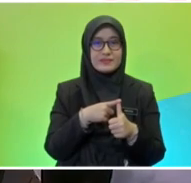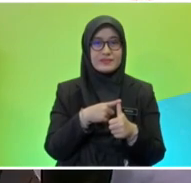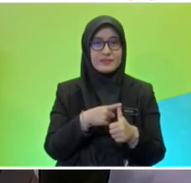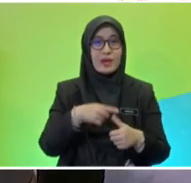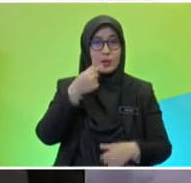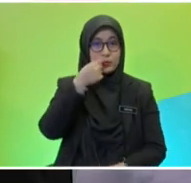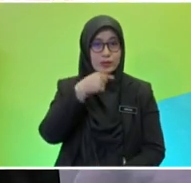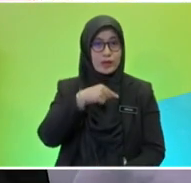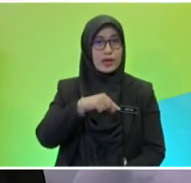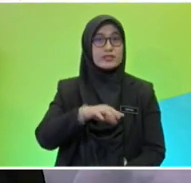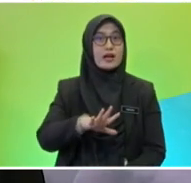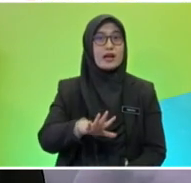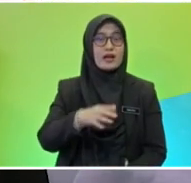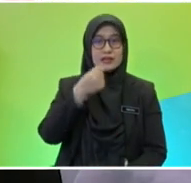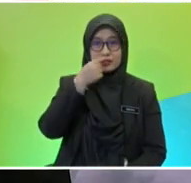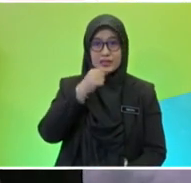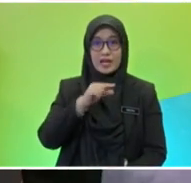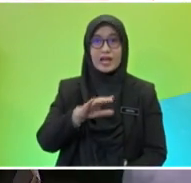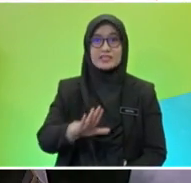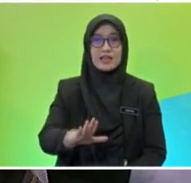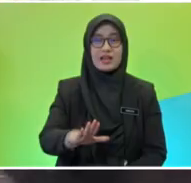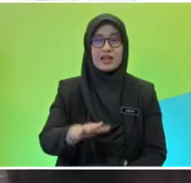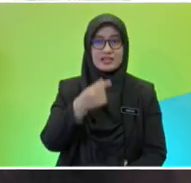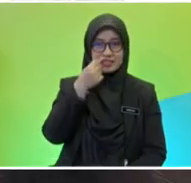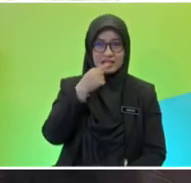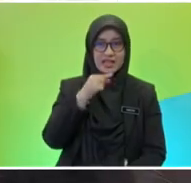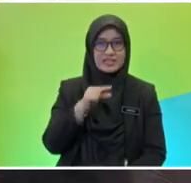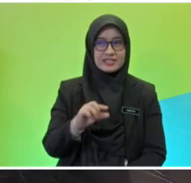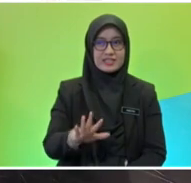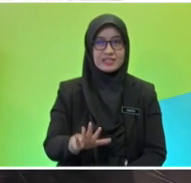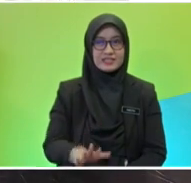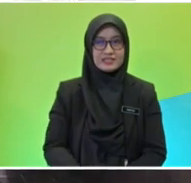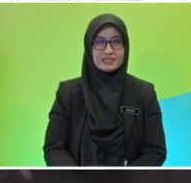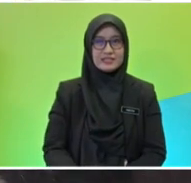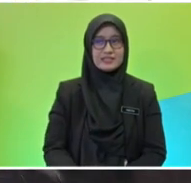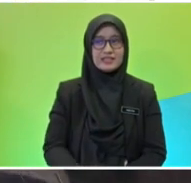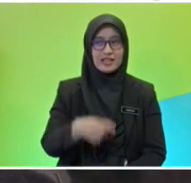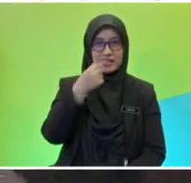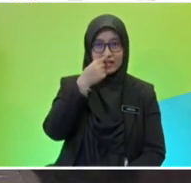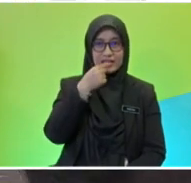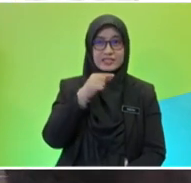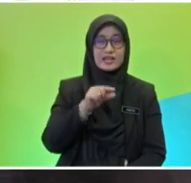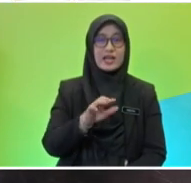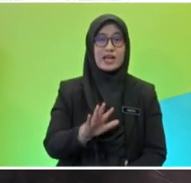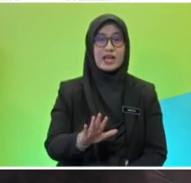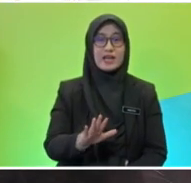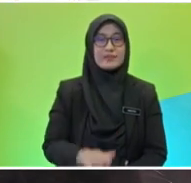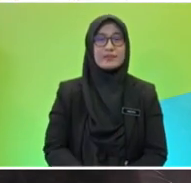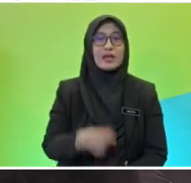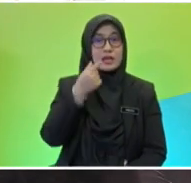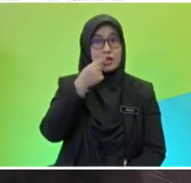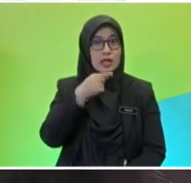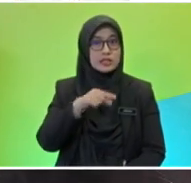gajah. Sebut gajah. Gajah. Ada gajah tak situ? Ini cikgu. Gajah. Mari kita tengok gajah. Gajah dia